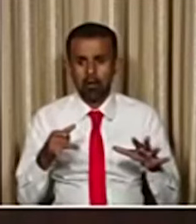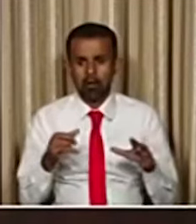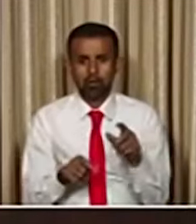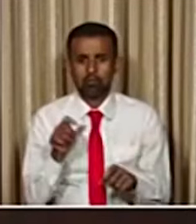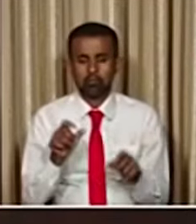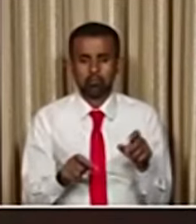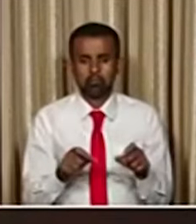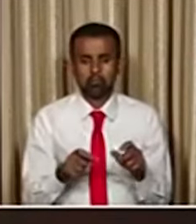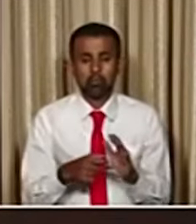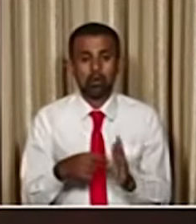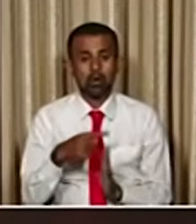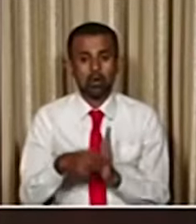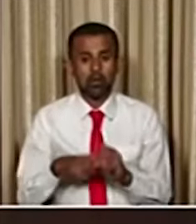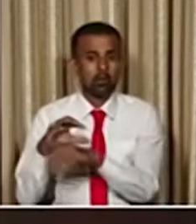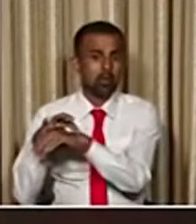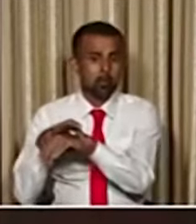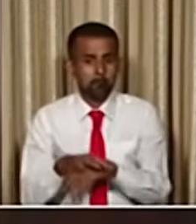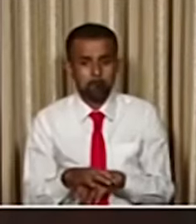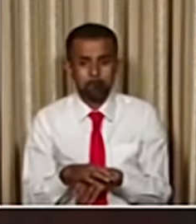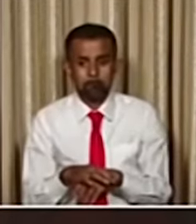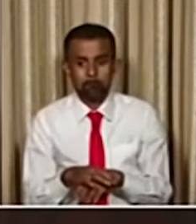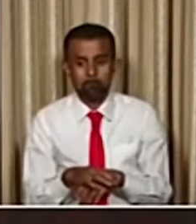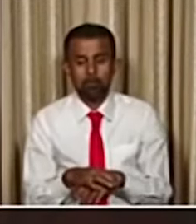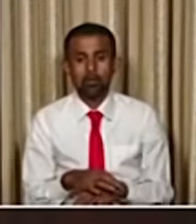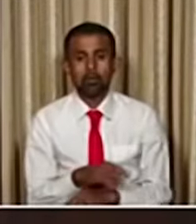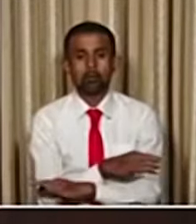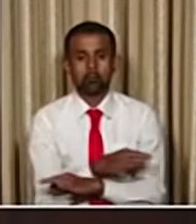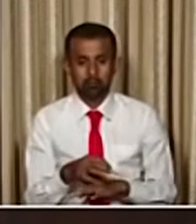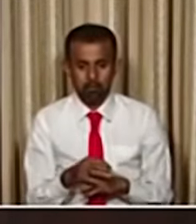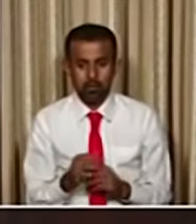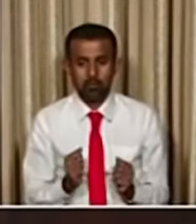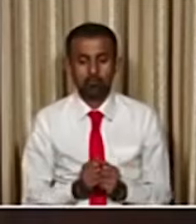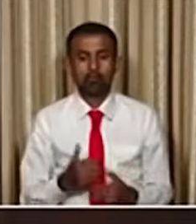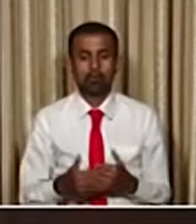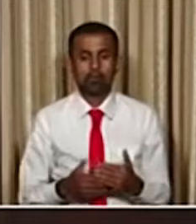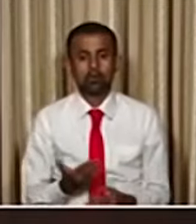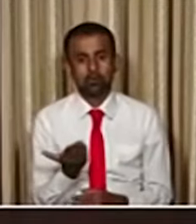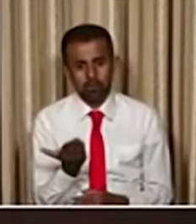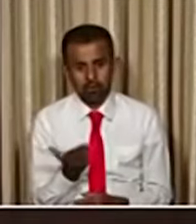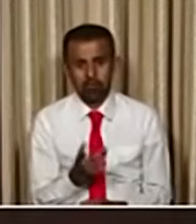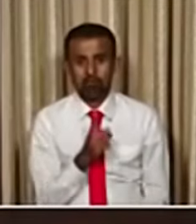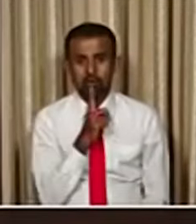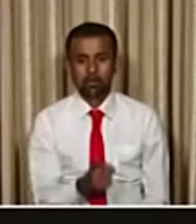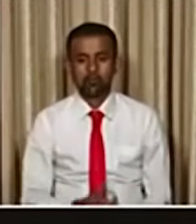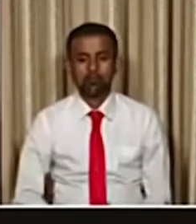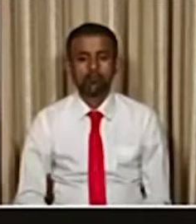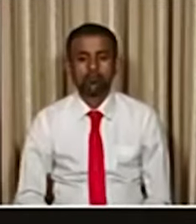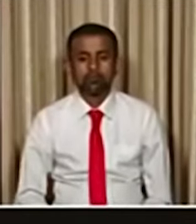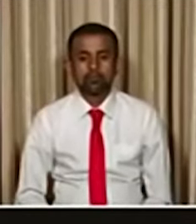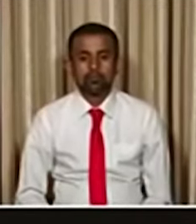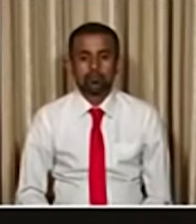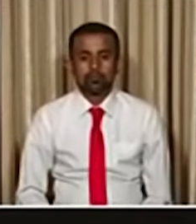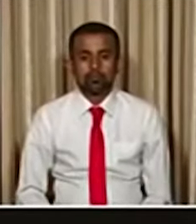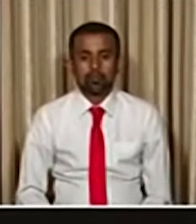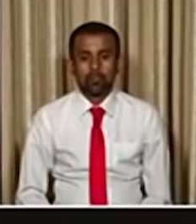පිරිස කොහොම හරි ලංකාව තුලට ගෙන්න ගන්න පුළුවන් යම් වැඩපිළිවෙළක් ක්‍රියාත්මක කරන්න කියන ඉල්ලීම තමයි මගේ තියෙන්නේ. හරි බොහොම ස්තුතියි. ඔව් වලේ බඩ